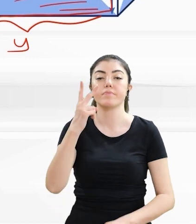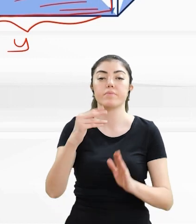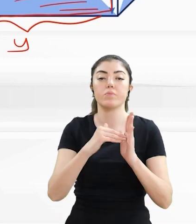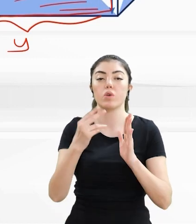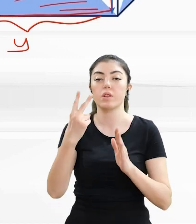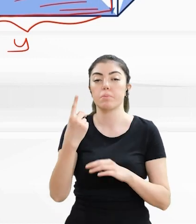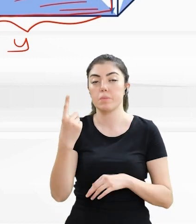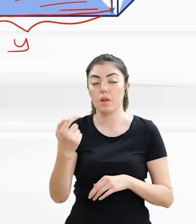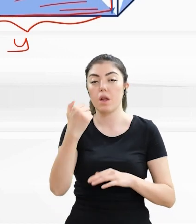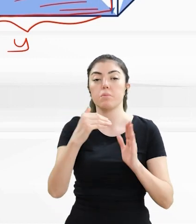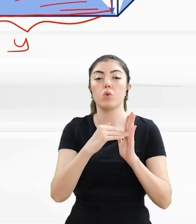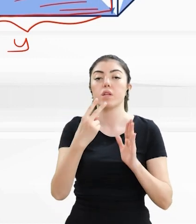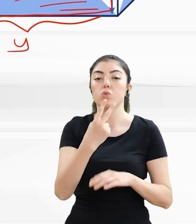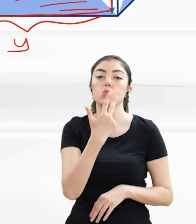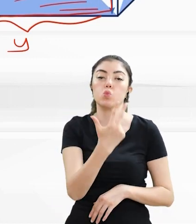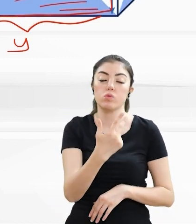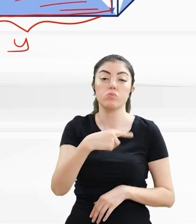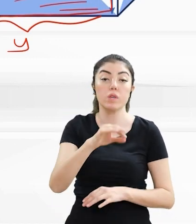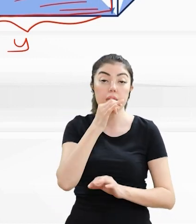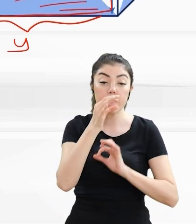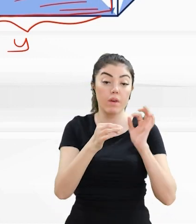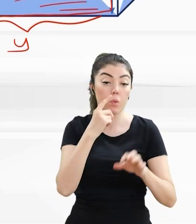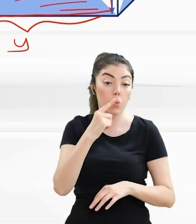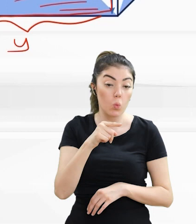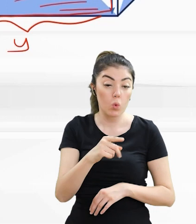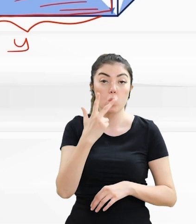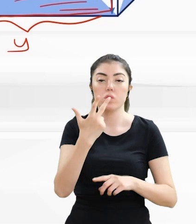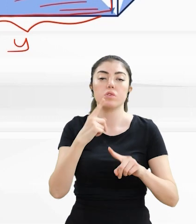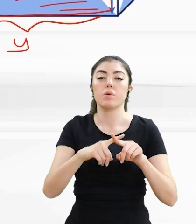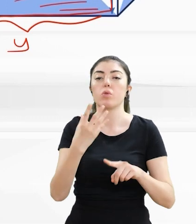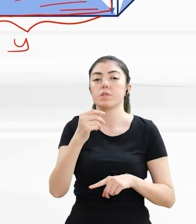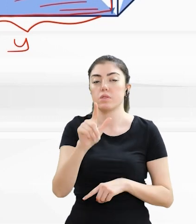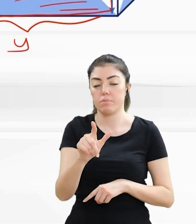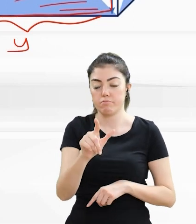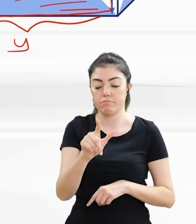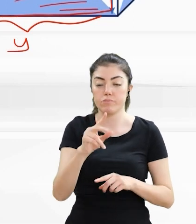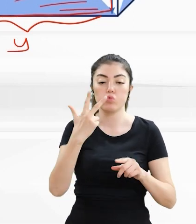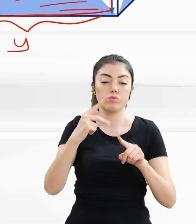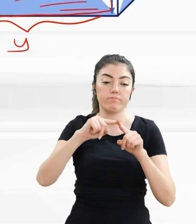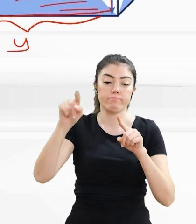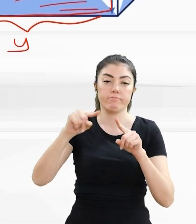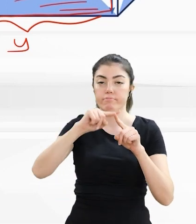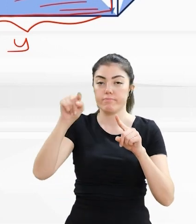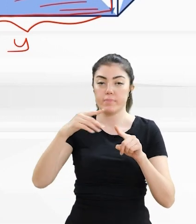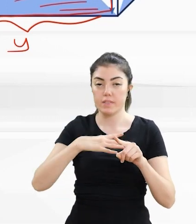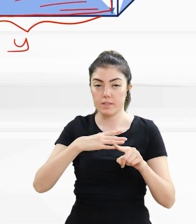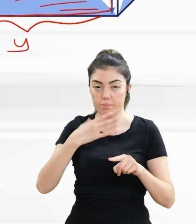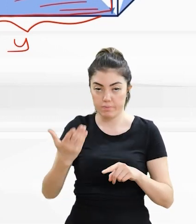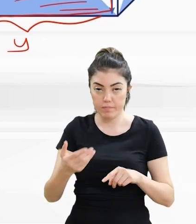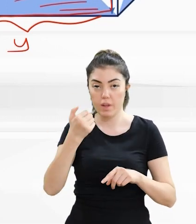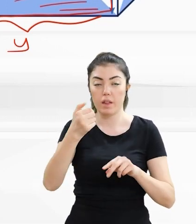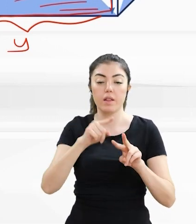2'ye böldüm 162 bölüm 3 bu ifadeyi üçle çarp mam lazım 3 içeriye dağıtıyorum